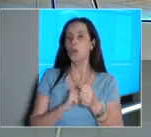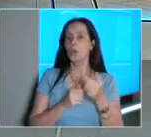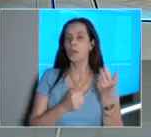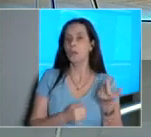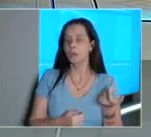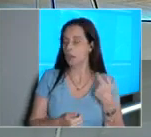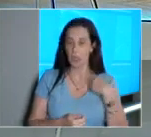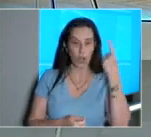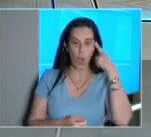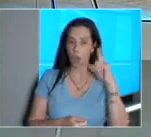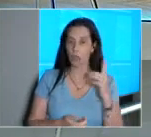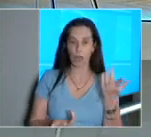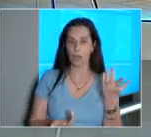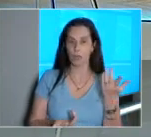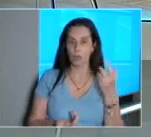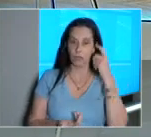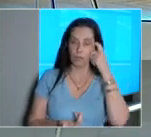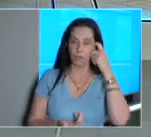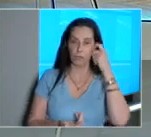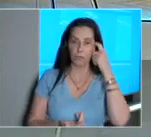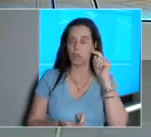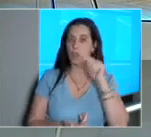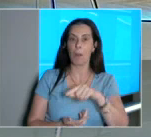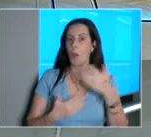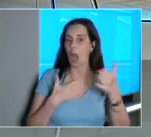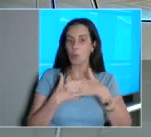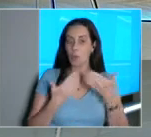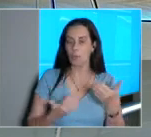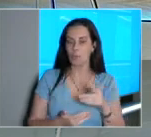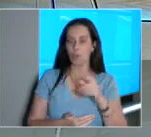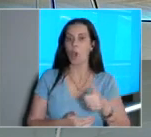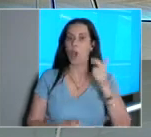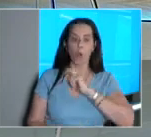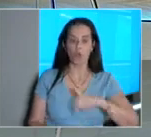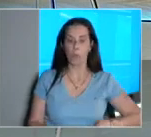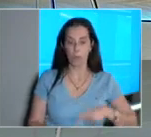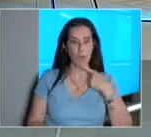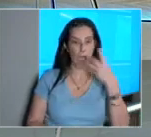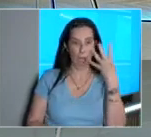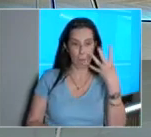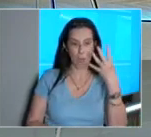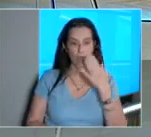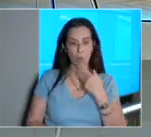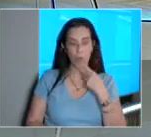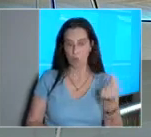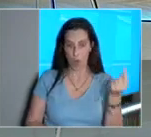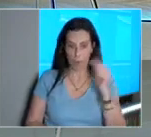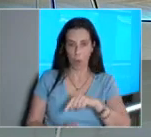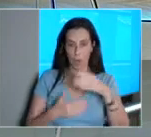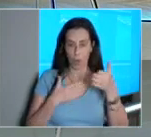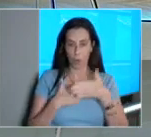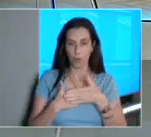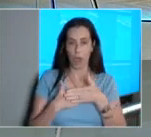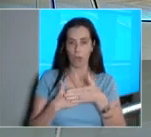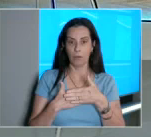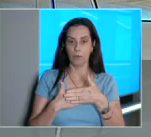שאורחים, לא יודע למה, שמשום מה הסתננו לתוך אותו אירוע. מה שכן, ראש המועצה טען כי הארבעה, אותם ארבעת חוגגים או